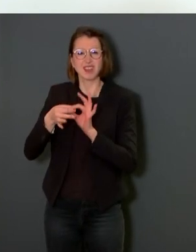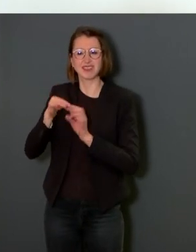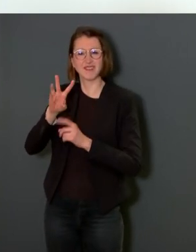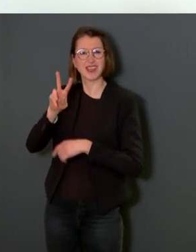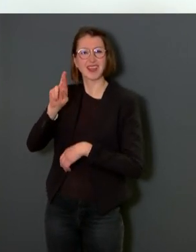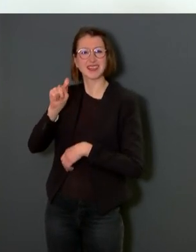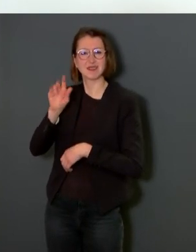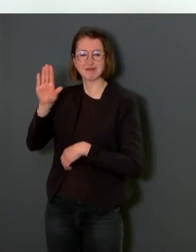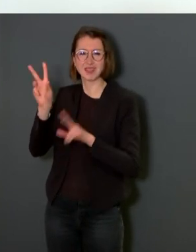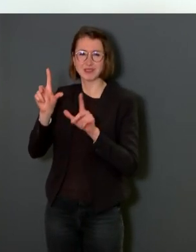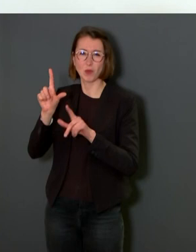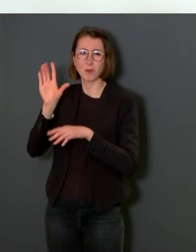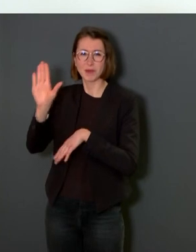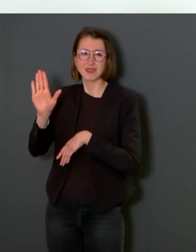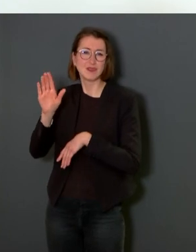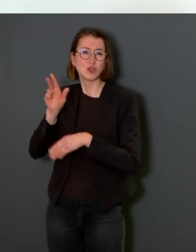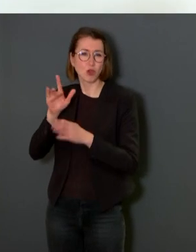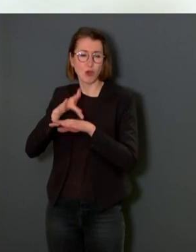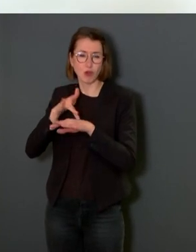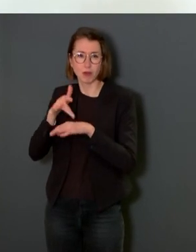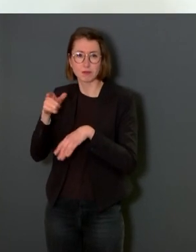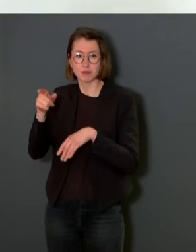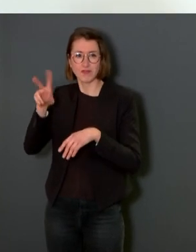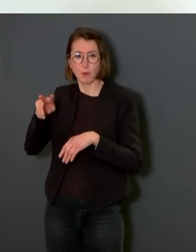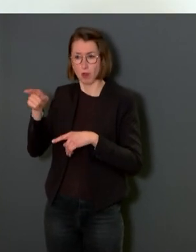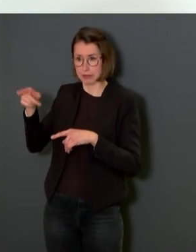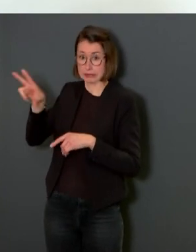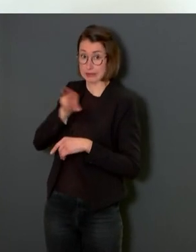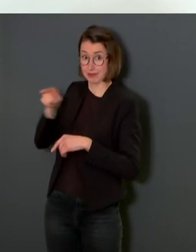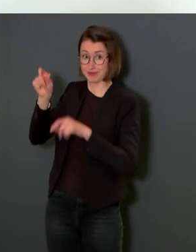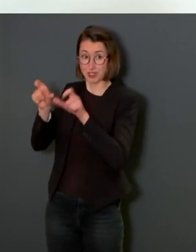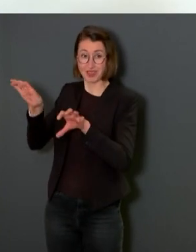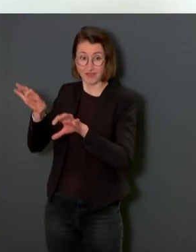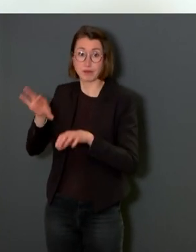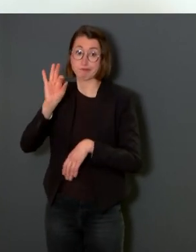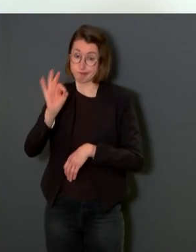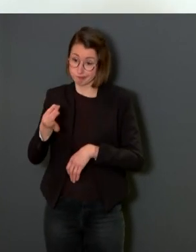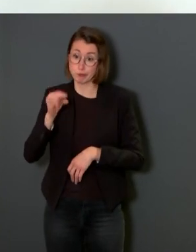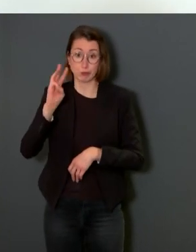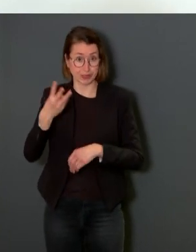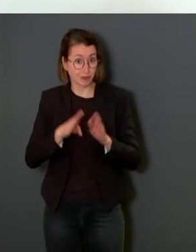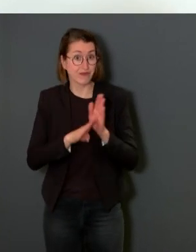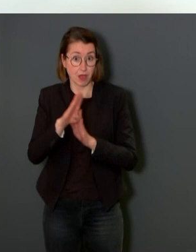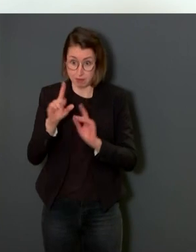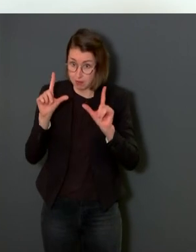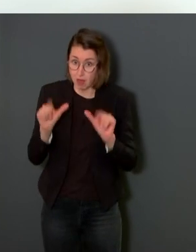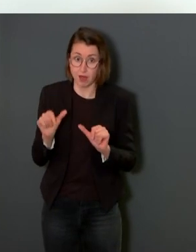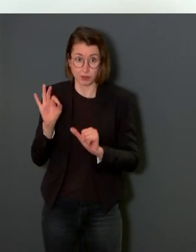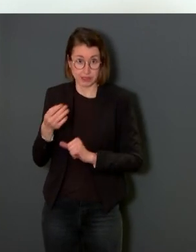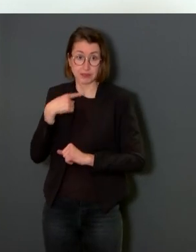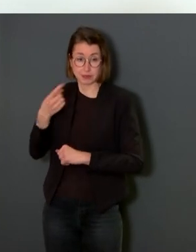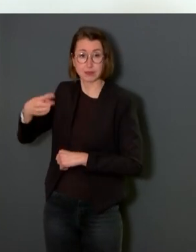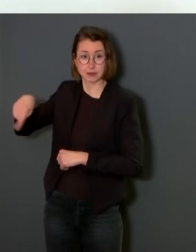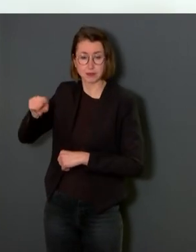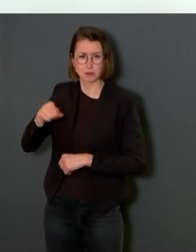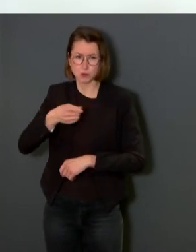les personnels disent « on est dans la troisième vague ». Et nous, en tant qu'autorité, plutôt que